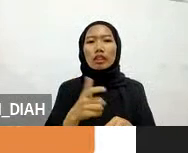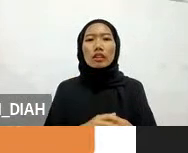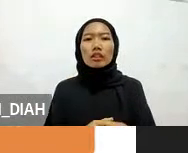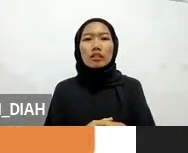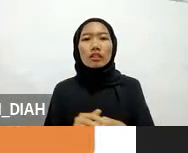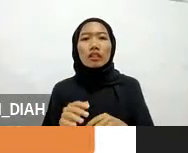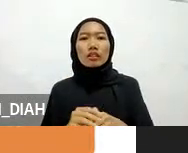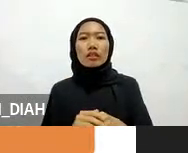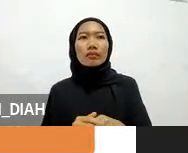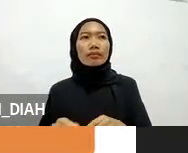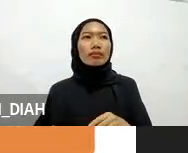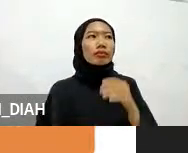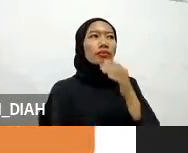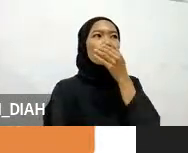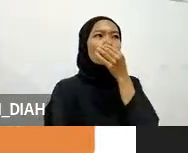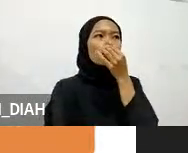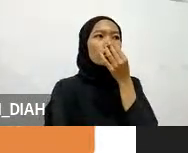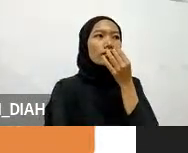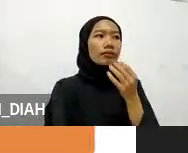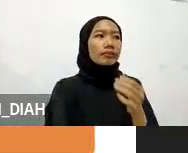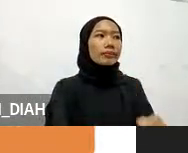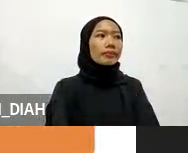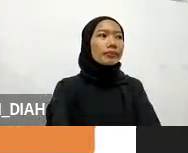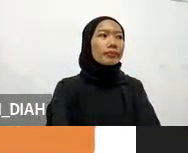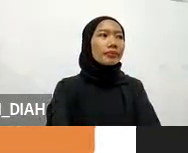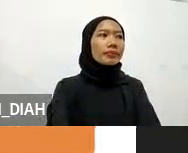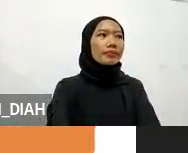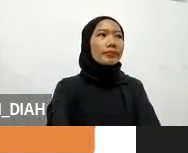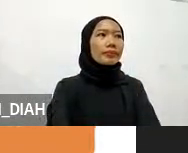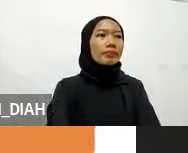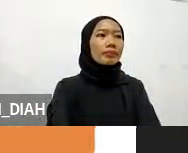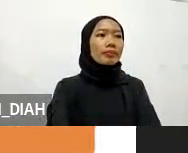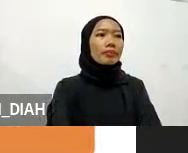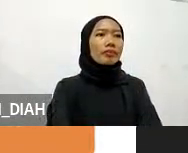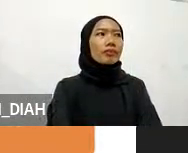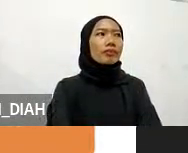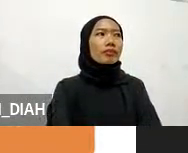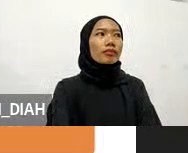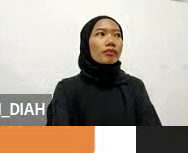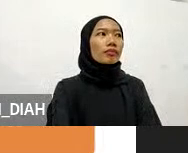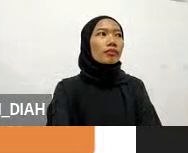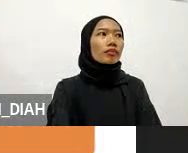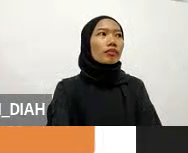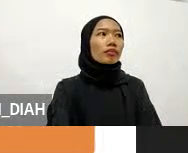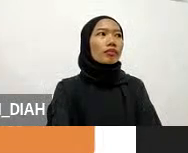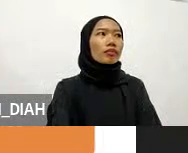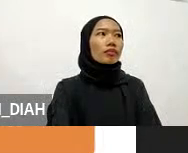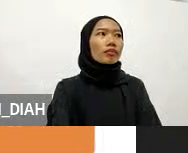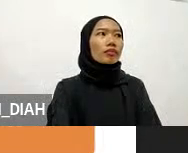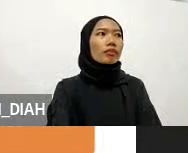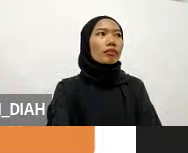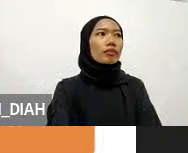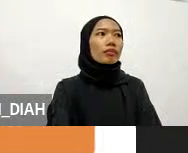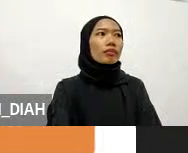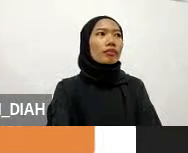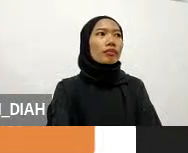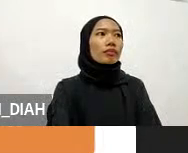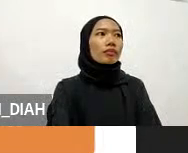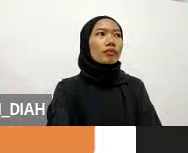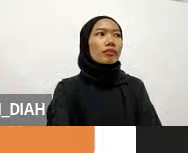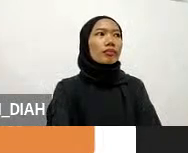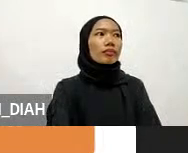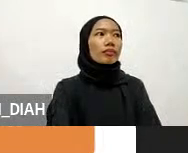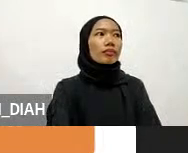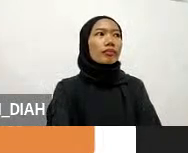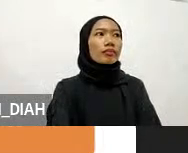yang equitable atau setara dan adil gitu ya, kita harus tahu apa saja basic indicators yang harus kita capai